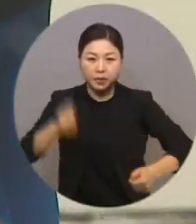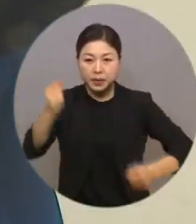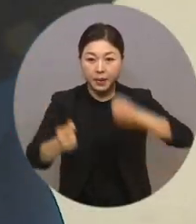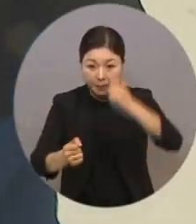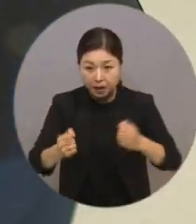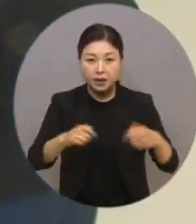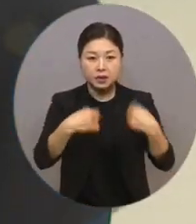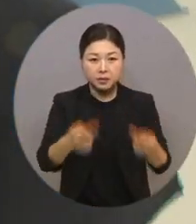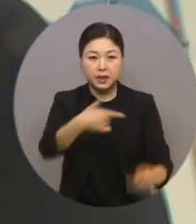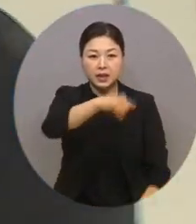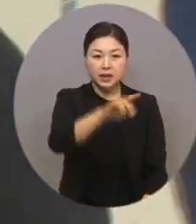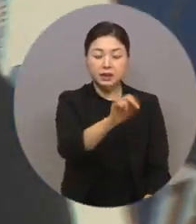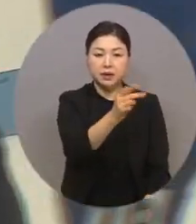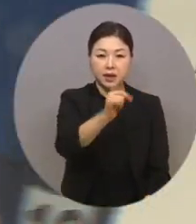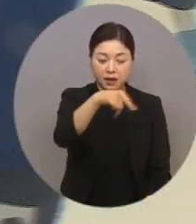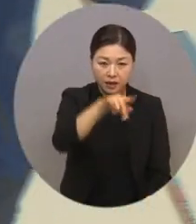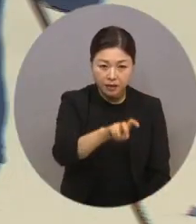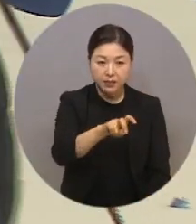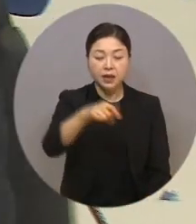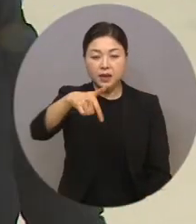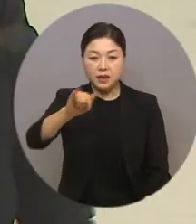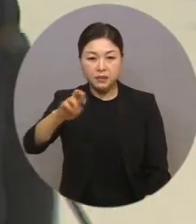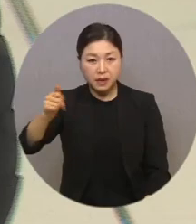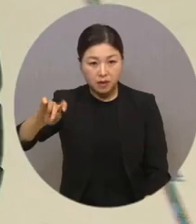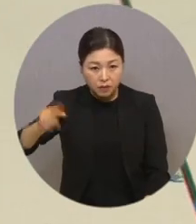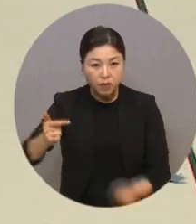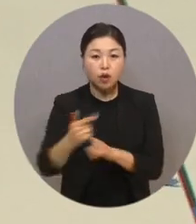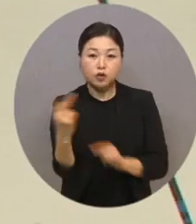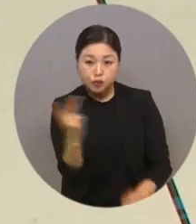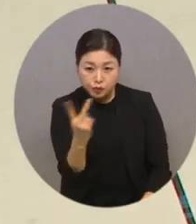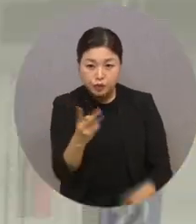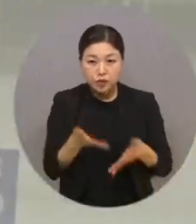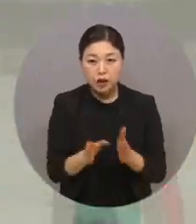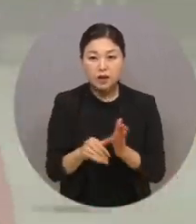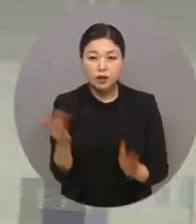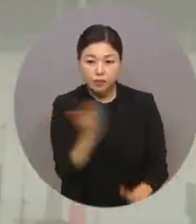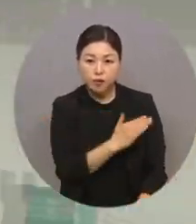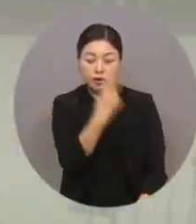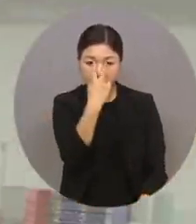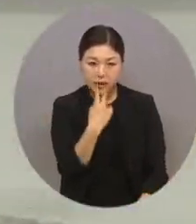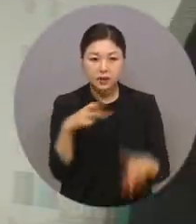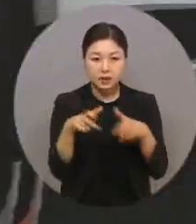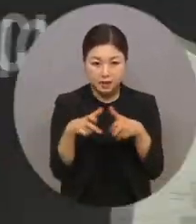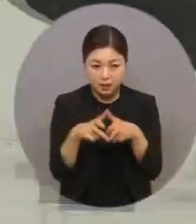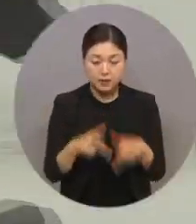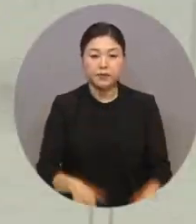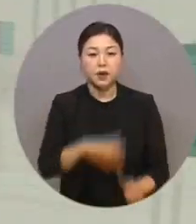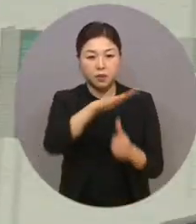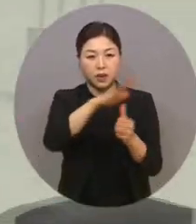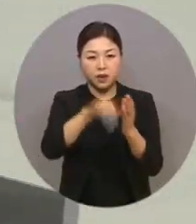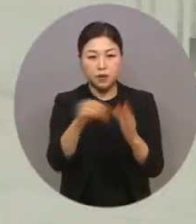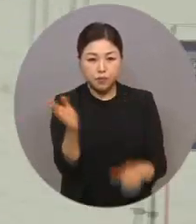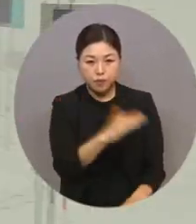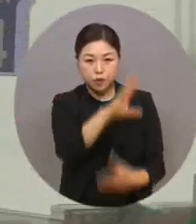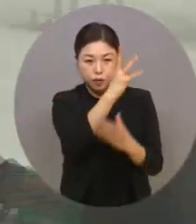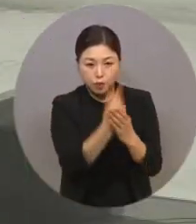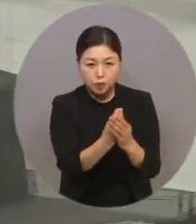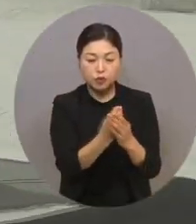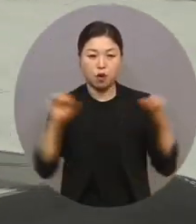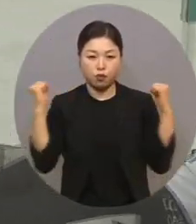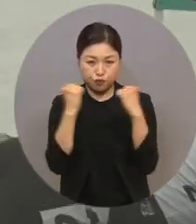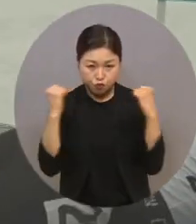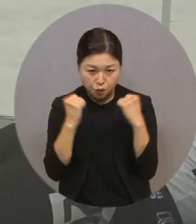김하은 남매는 선천성 시각 장애를 가지고 있습니다 어렸을 때부터 농구와 헬스를 즐겼던